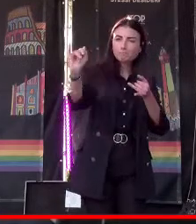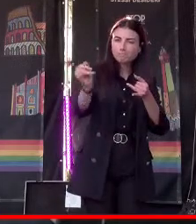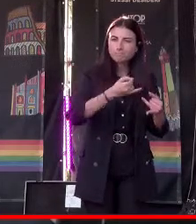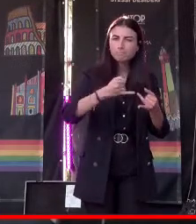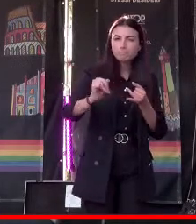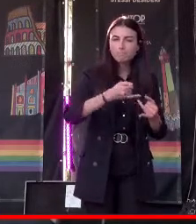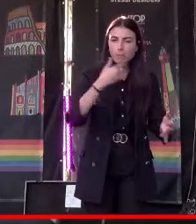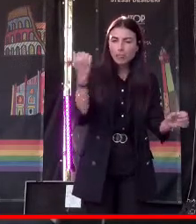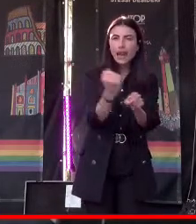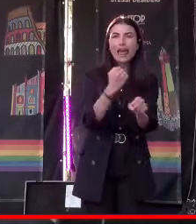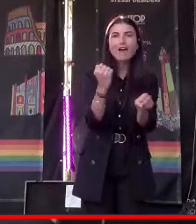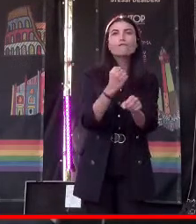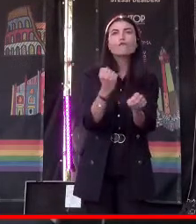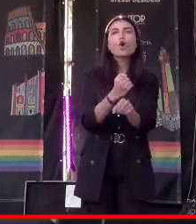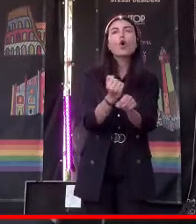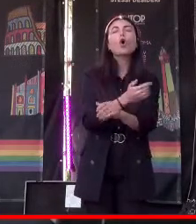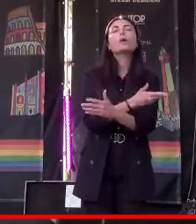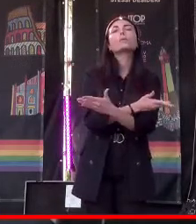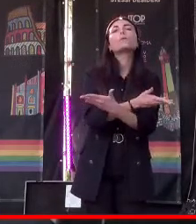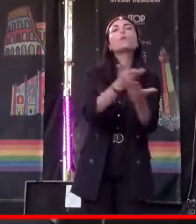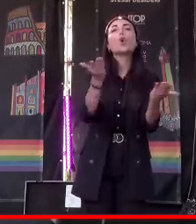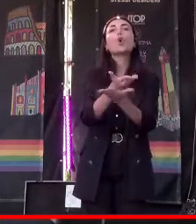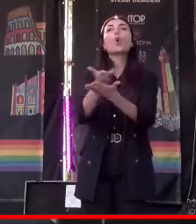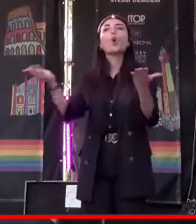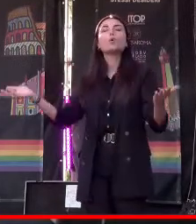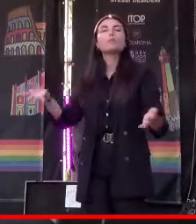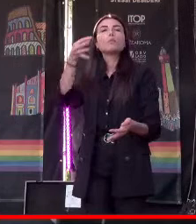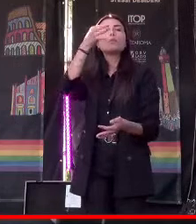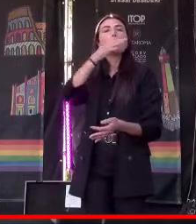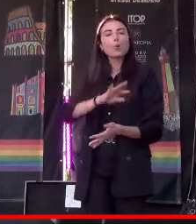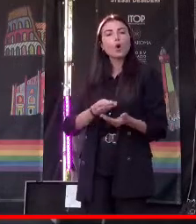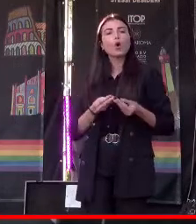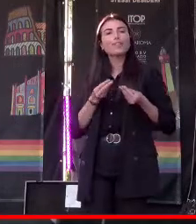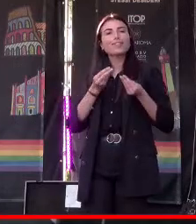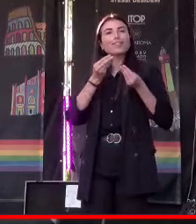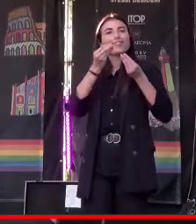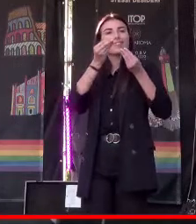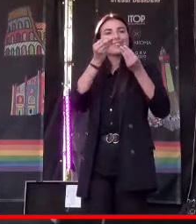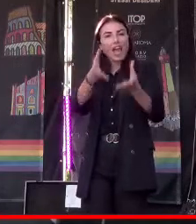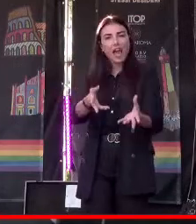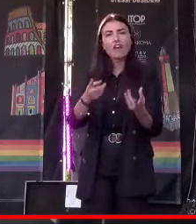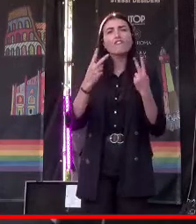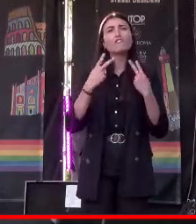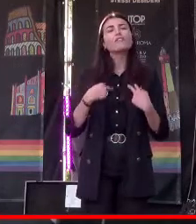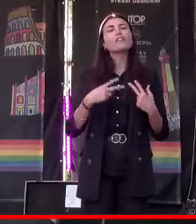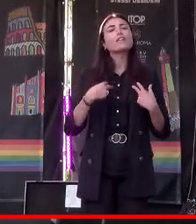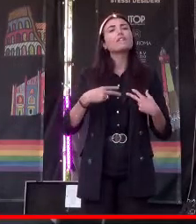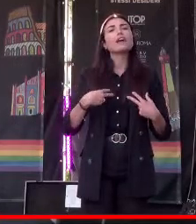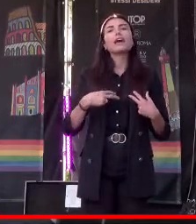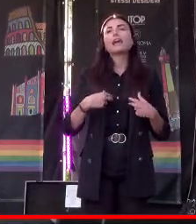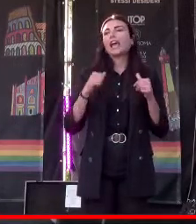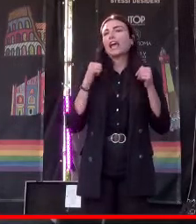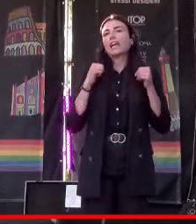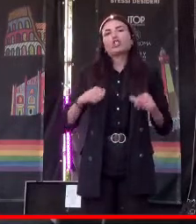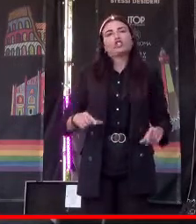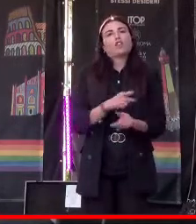serie di lavori pubblici che permettano appunto un vivere civile e per tutti quanti